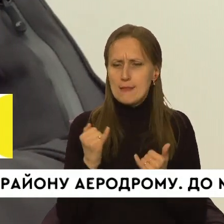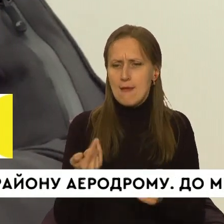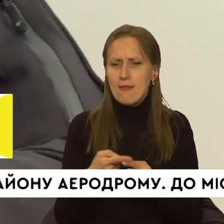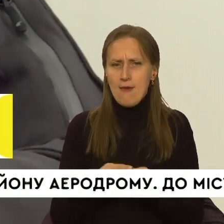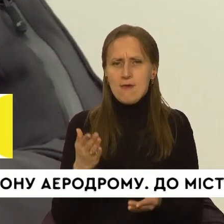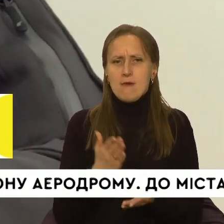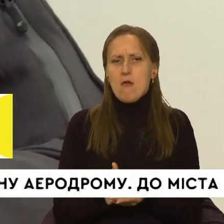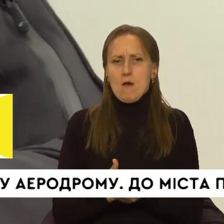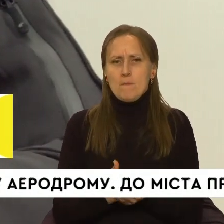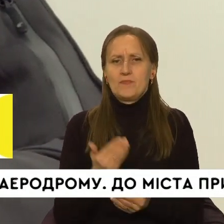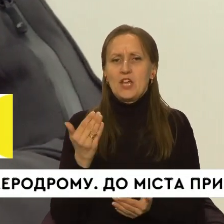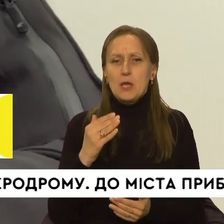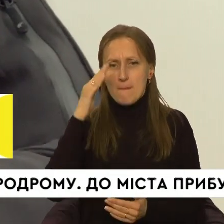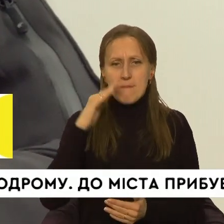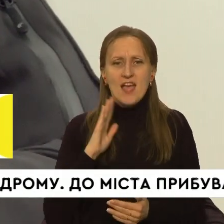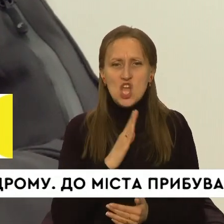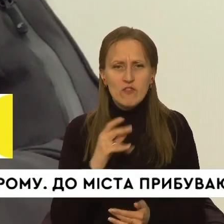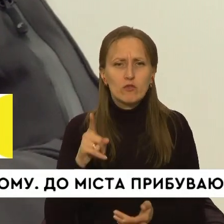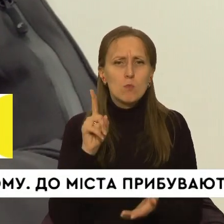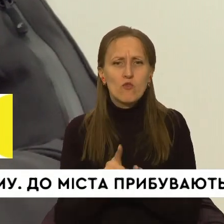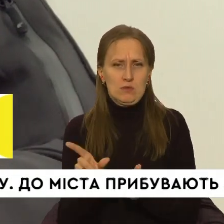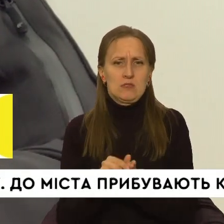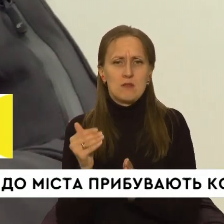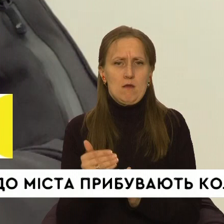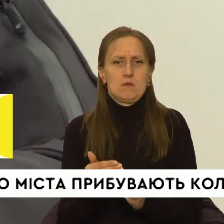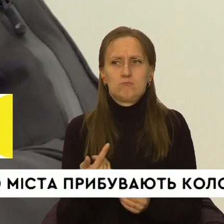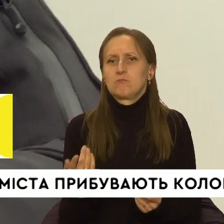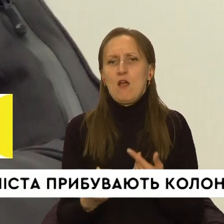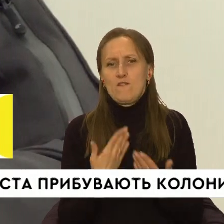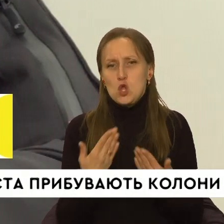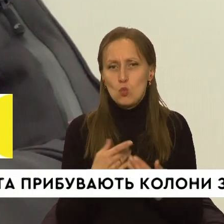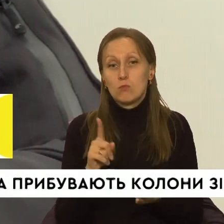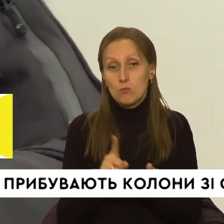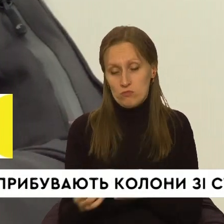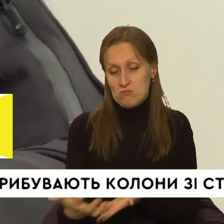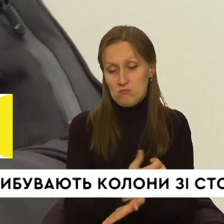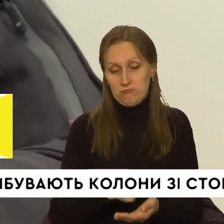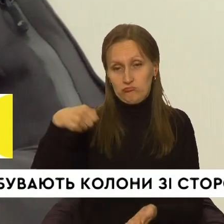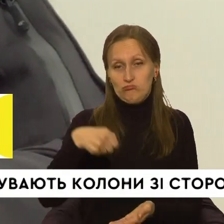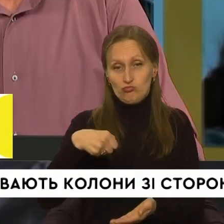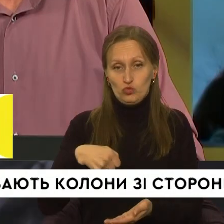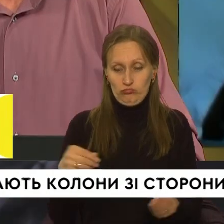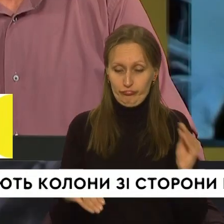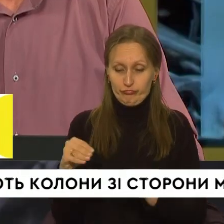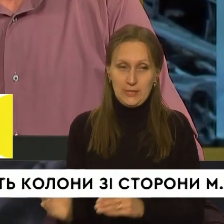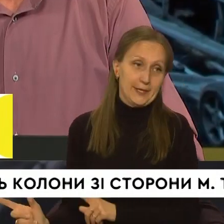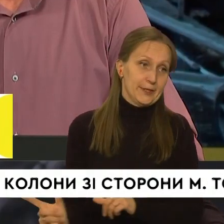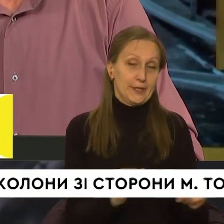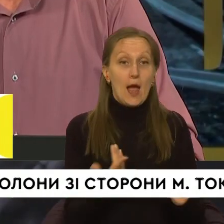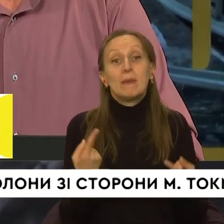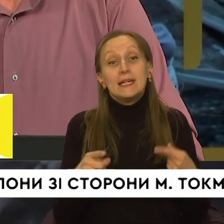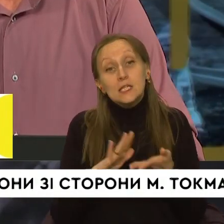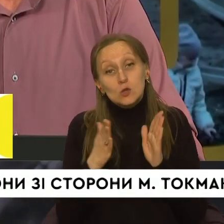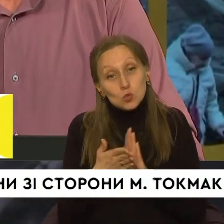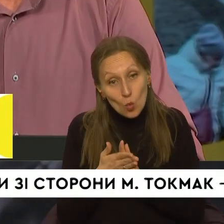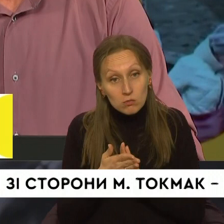є, скажімо так, її батьківщина, і вона має з нею має певне відношення, то звичайно вони мають збирати валізи і їхати. Якщо була якась інша ситуація,